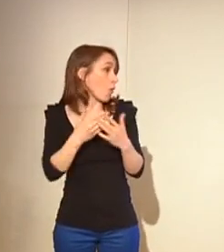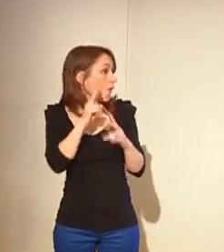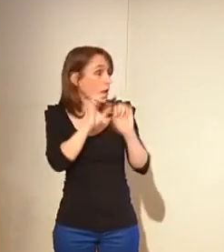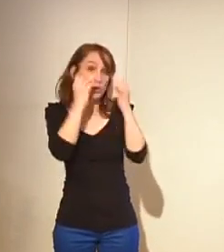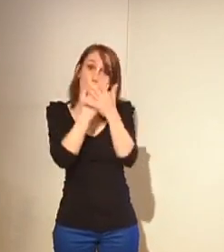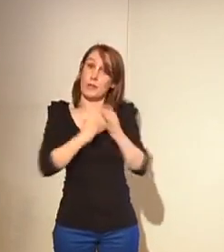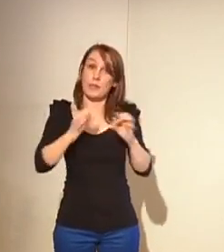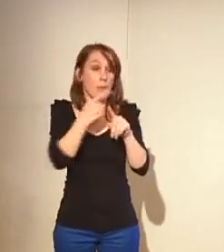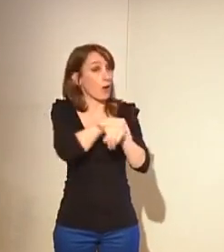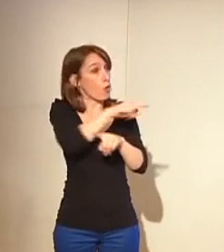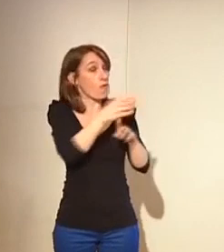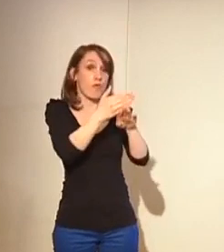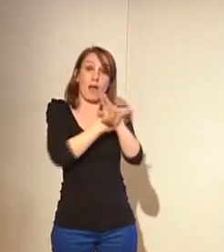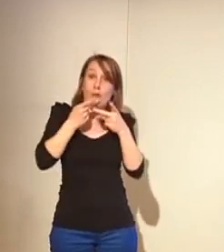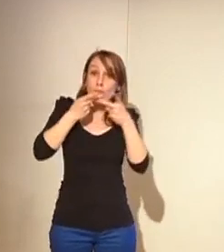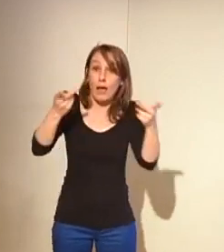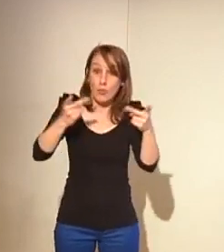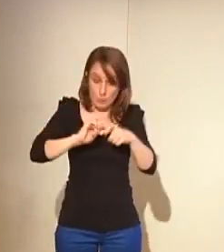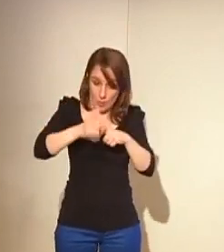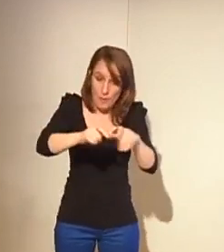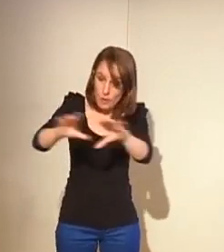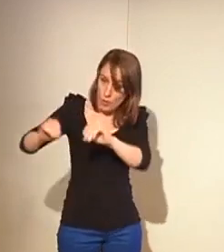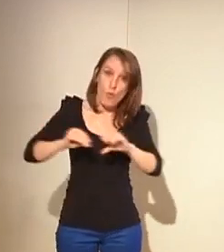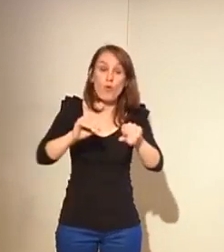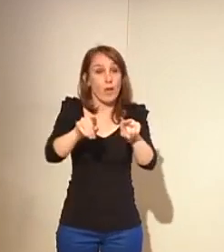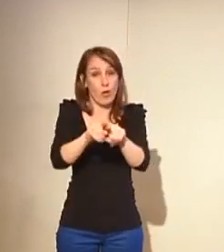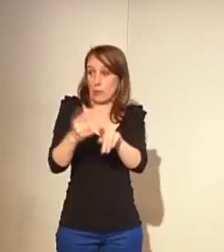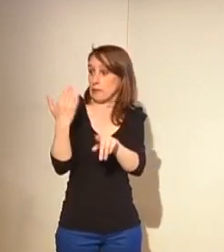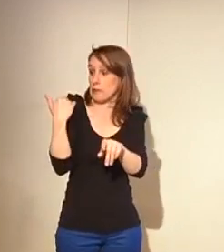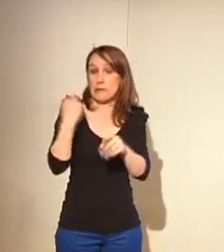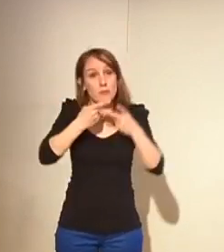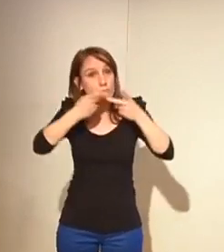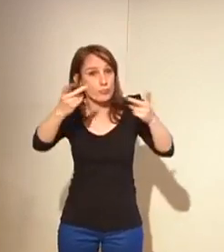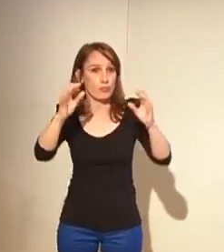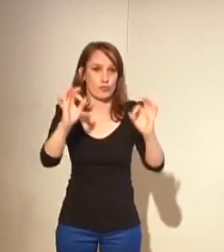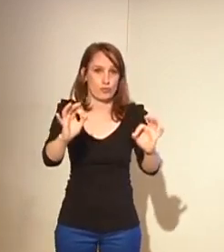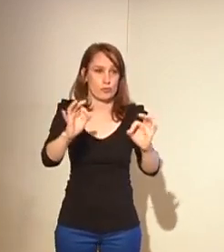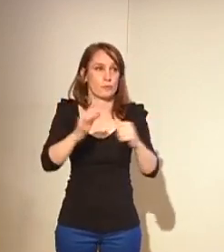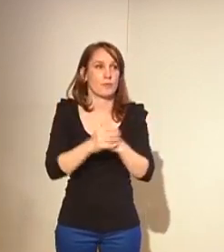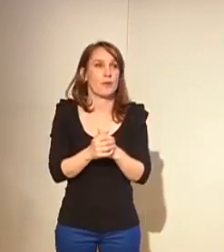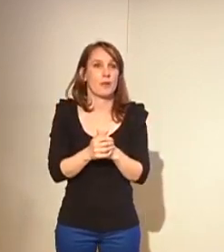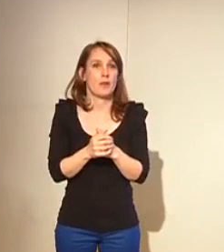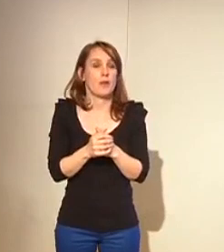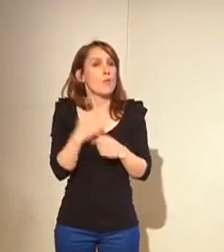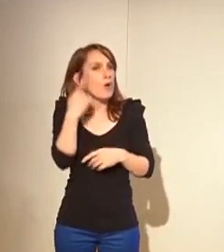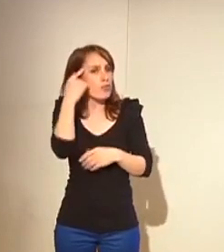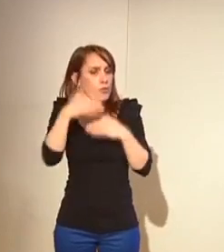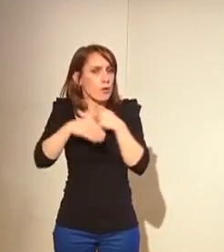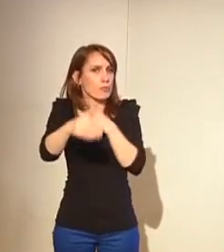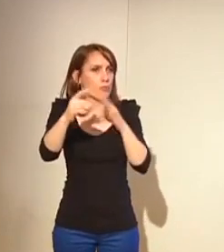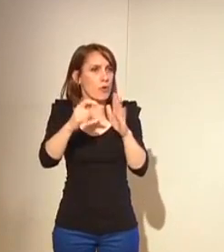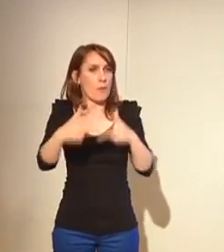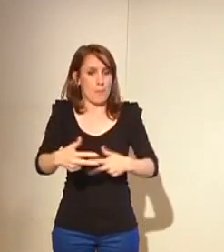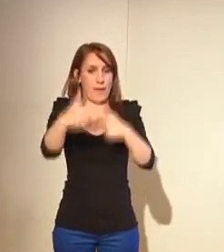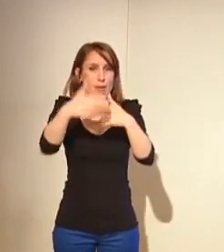choses et vous les mettez en place conformément à ce que vous aviez annoncé mais je crois que dans la période que nous